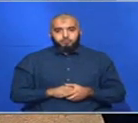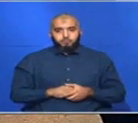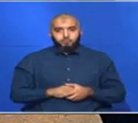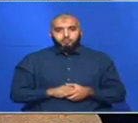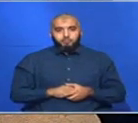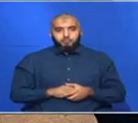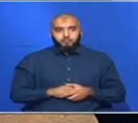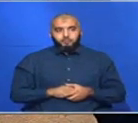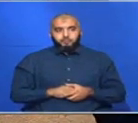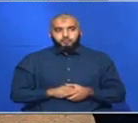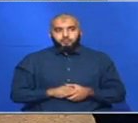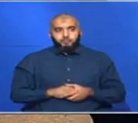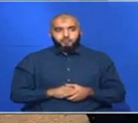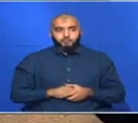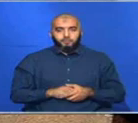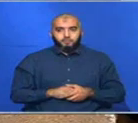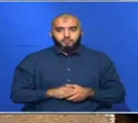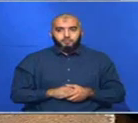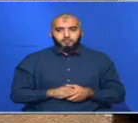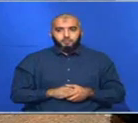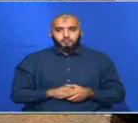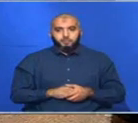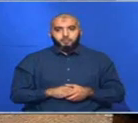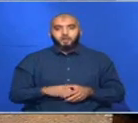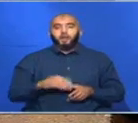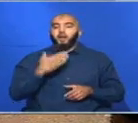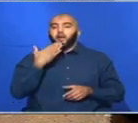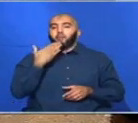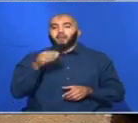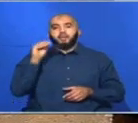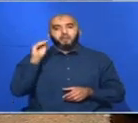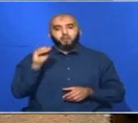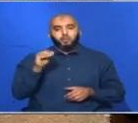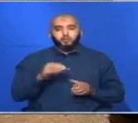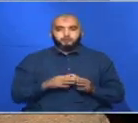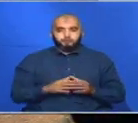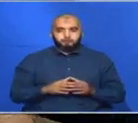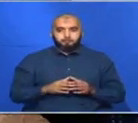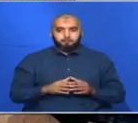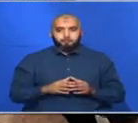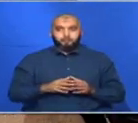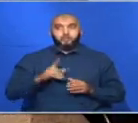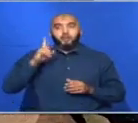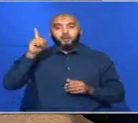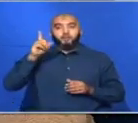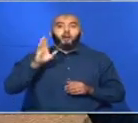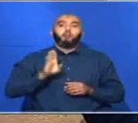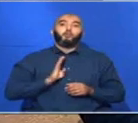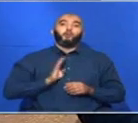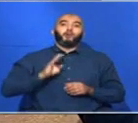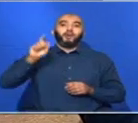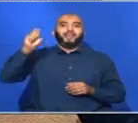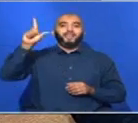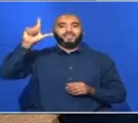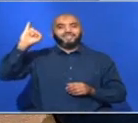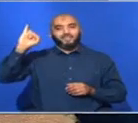الامر جزاكم الله خيرا اخي الكريم عمي علي عمي علي جزاكم الله خيرا